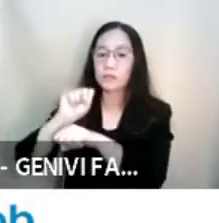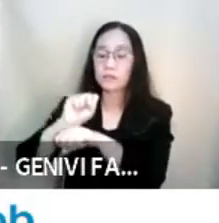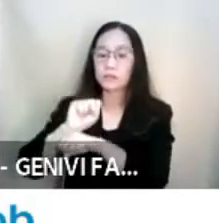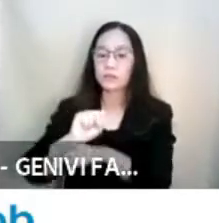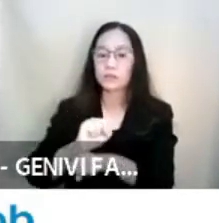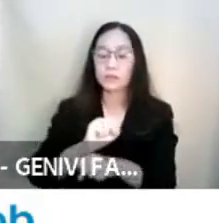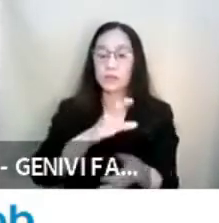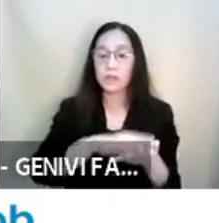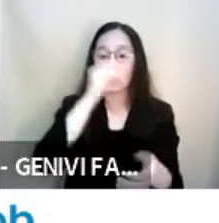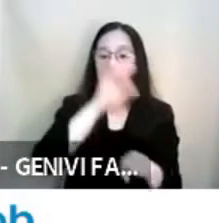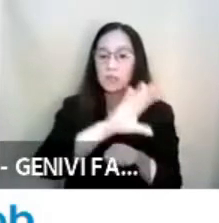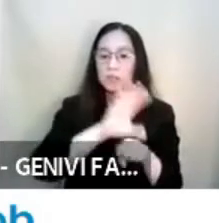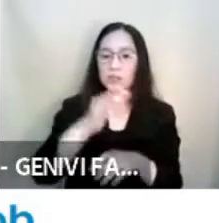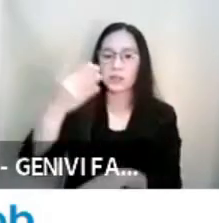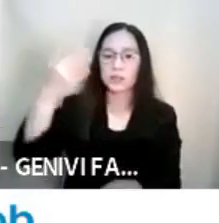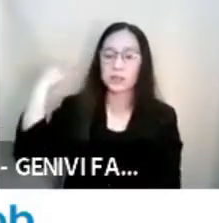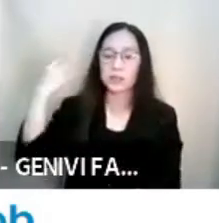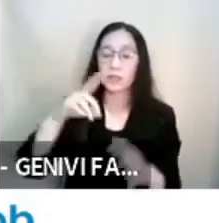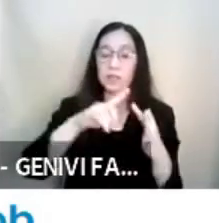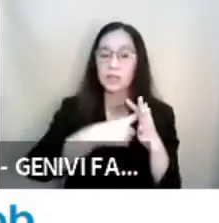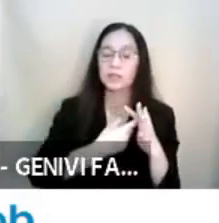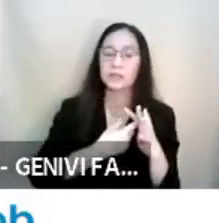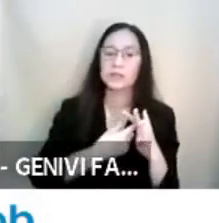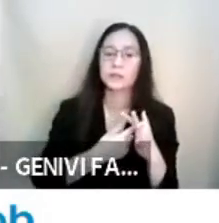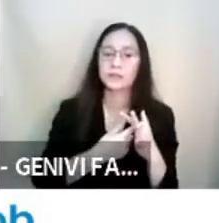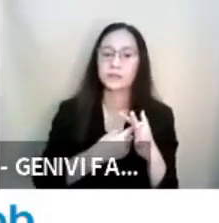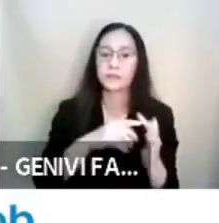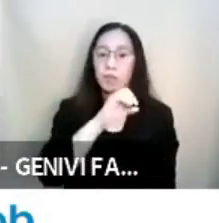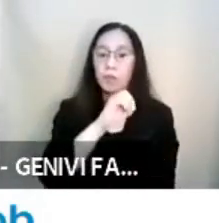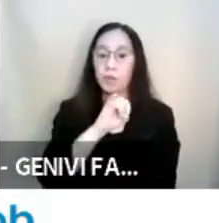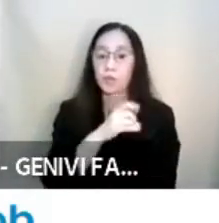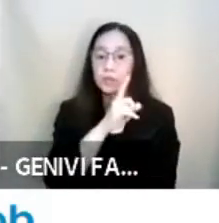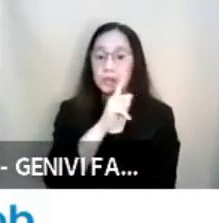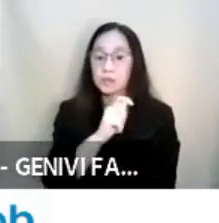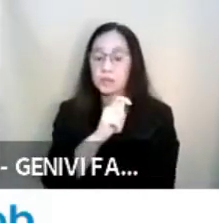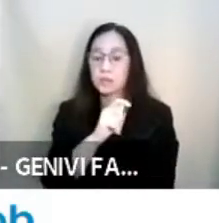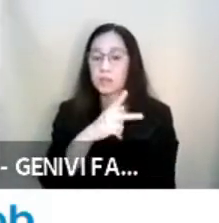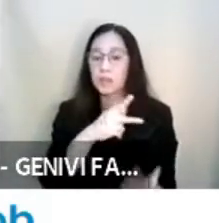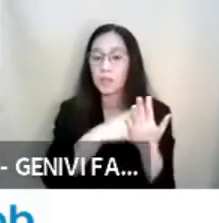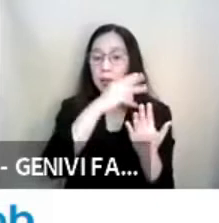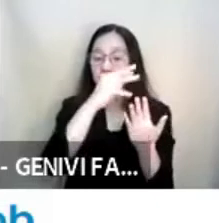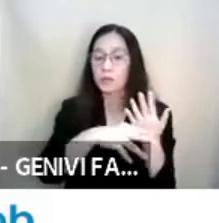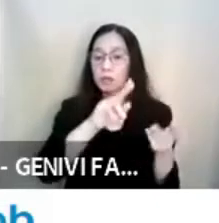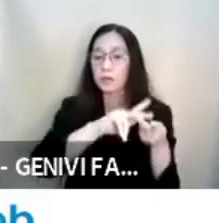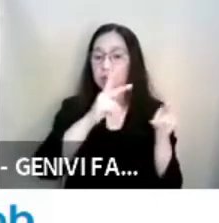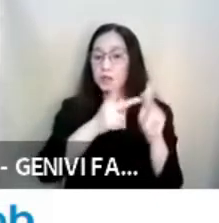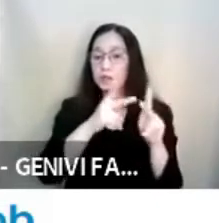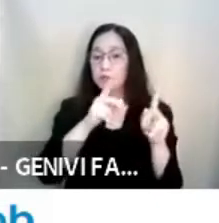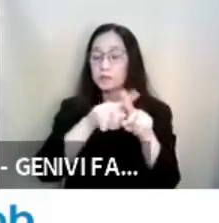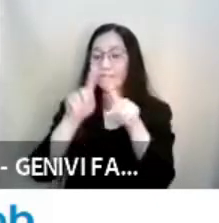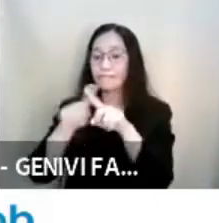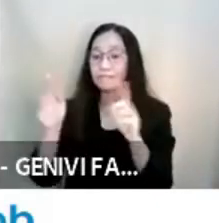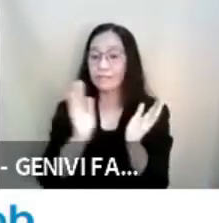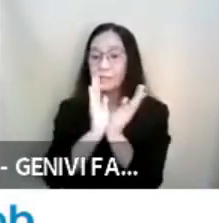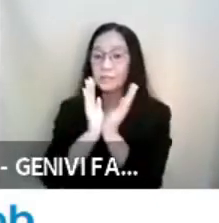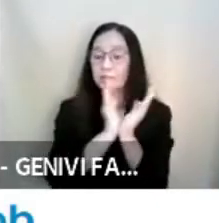before, what we did, we started what we called an on-the-job training program in partnership with different community